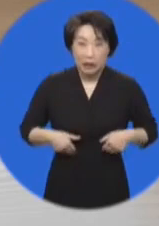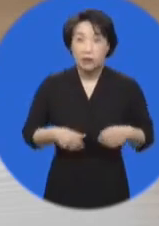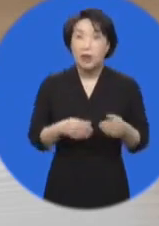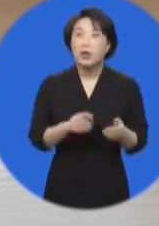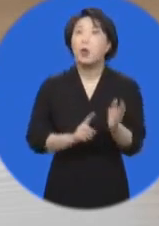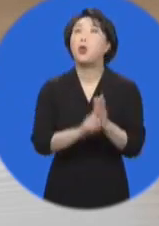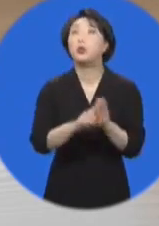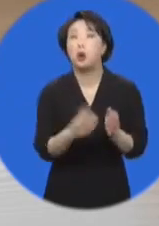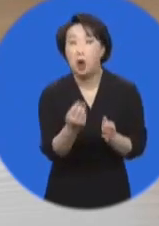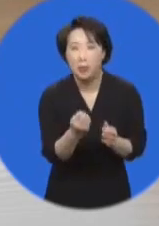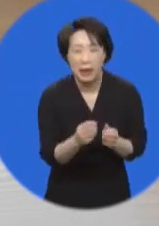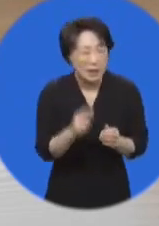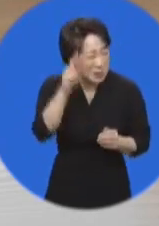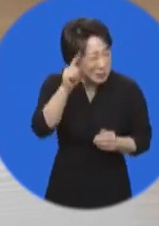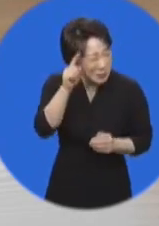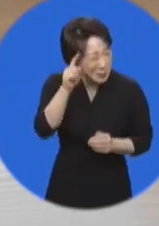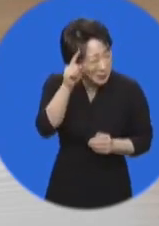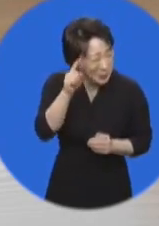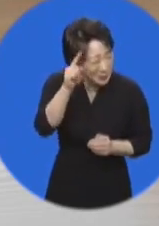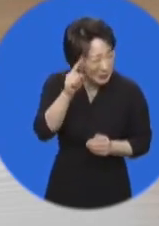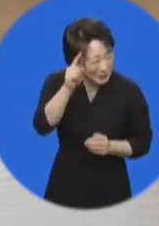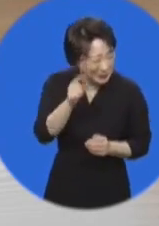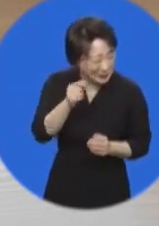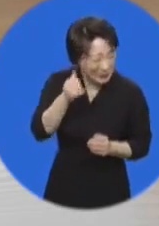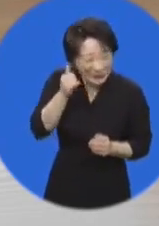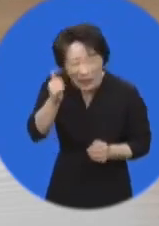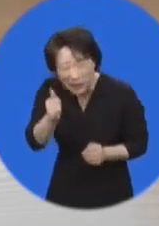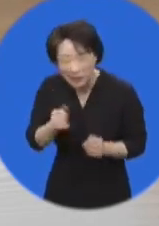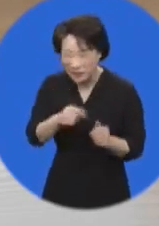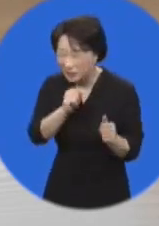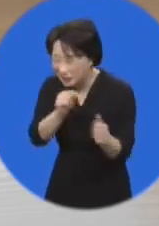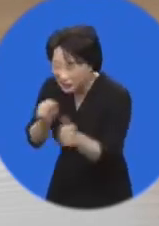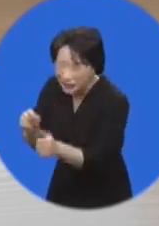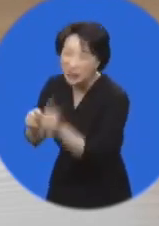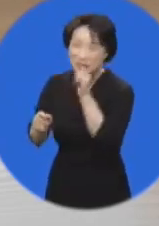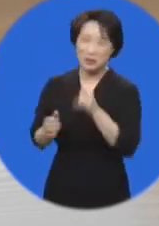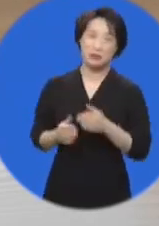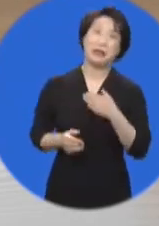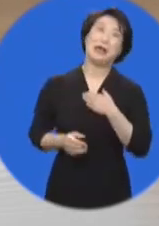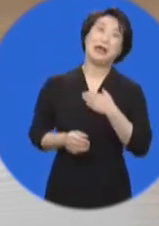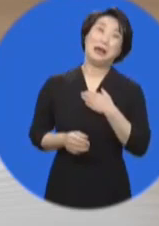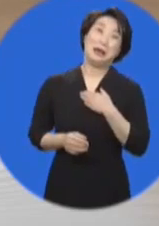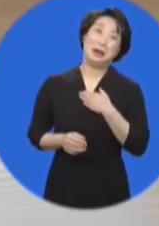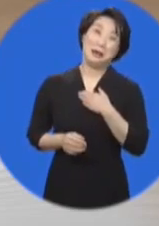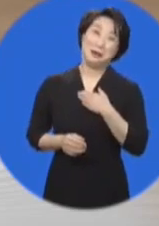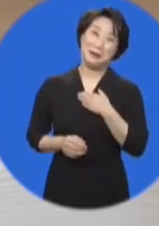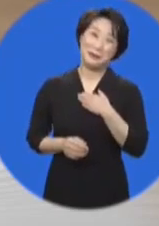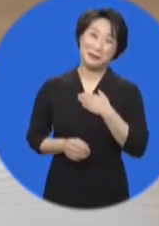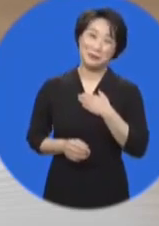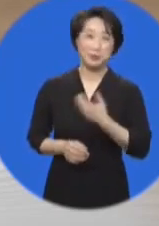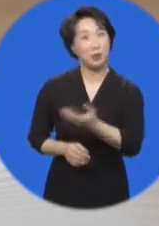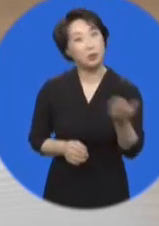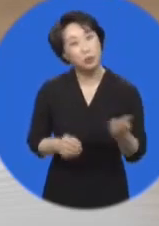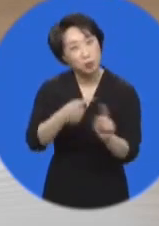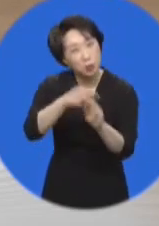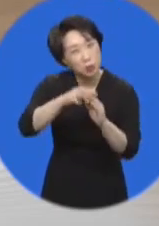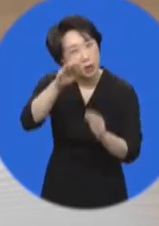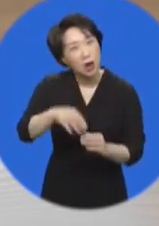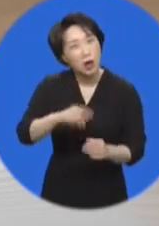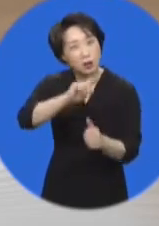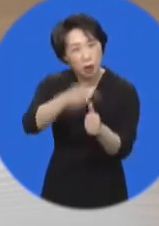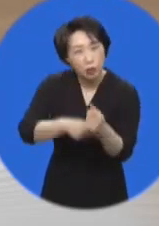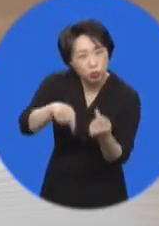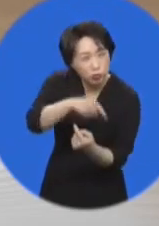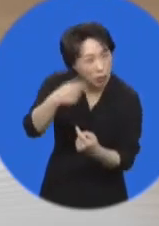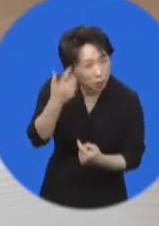것인가 별 생각을 다 하고 지시해가면서 이러고 여러분 교회가 그냥 돌아가는 줄